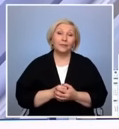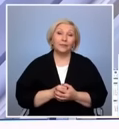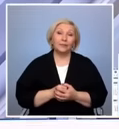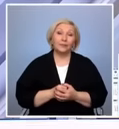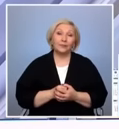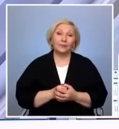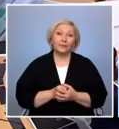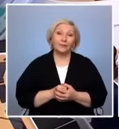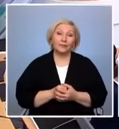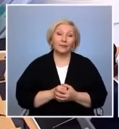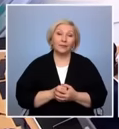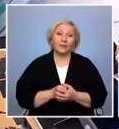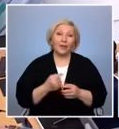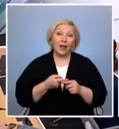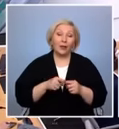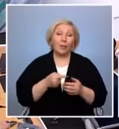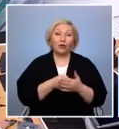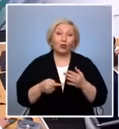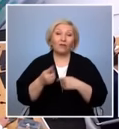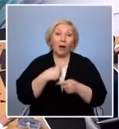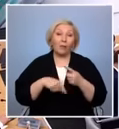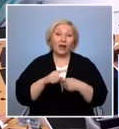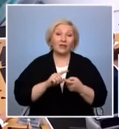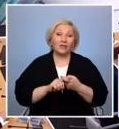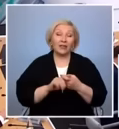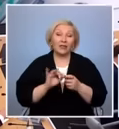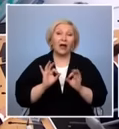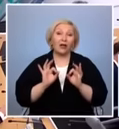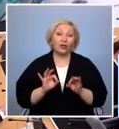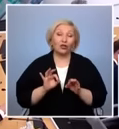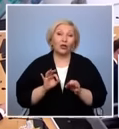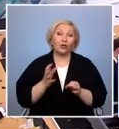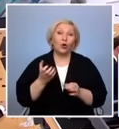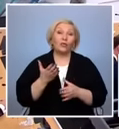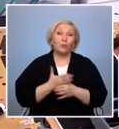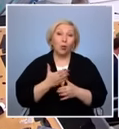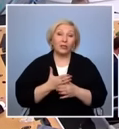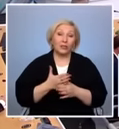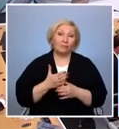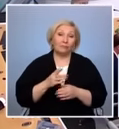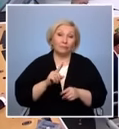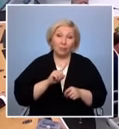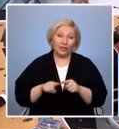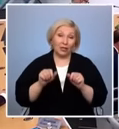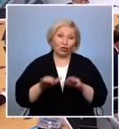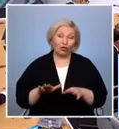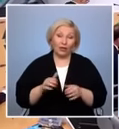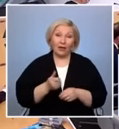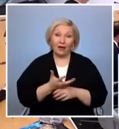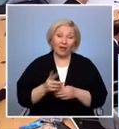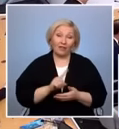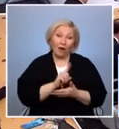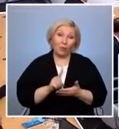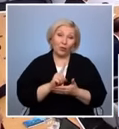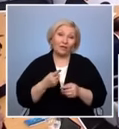вполне одобряет то, что сделал Хабиров в республике, не вполне, значит, готов продлить ему полномочия. В общем, вот так вот